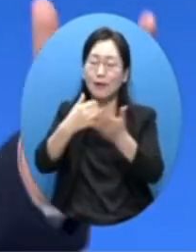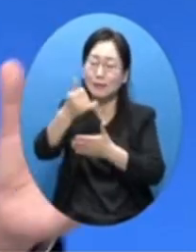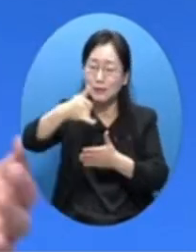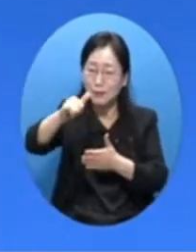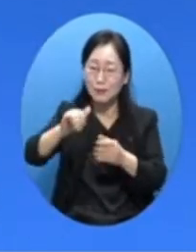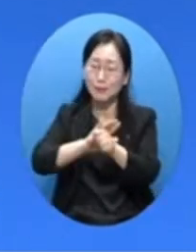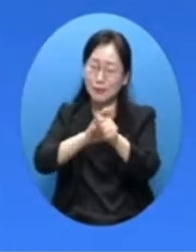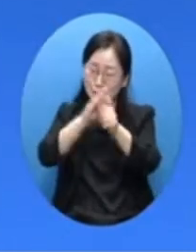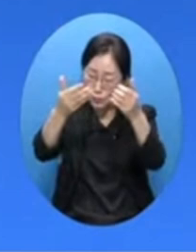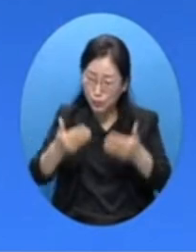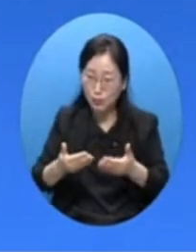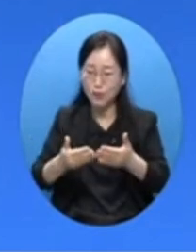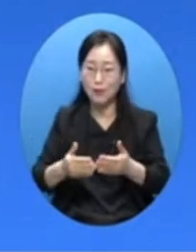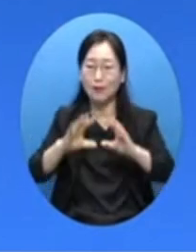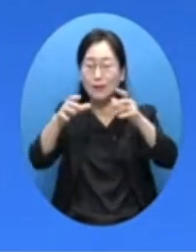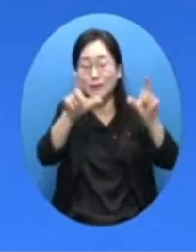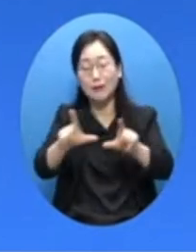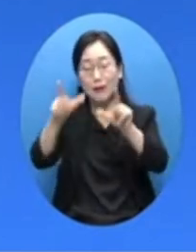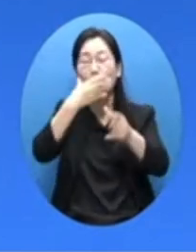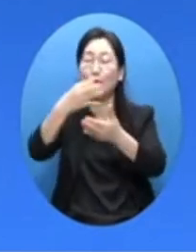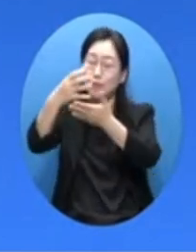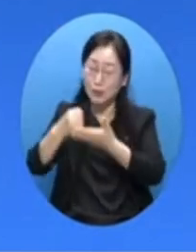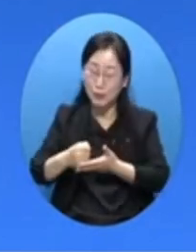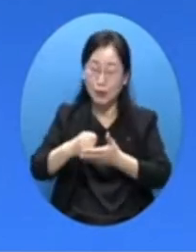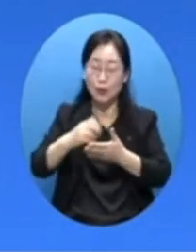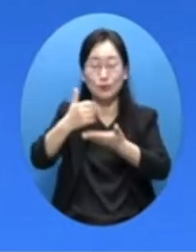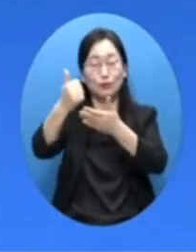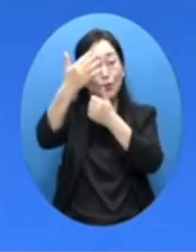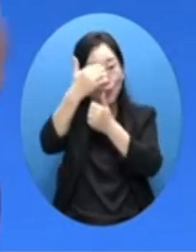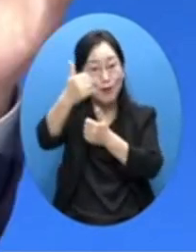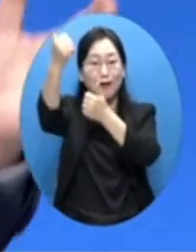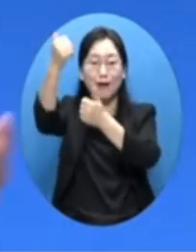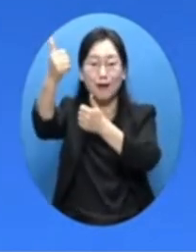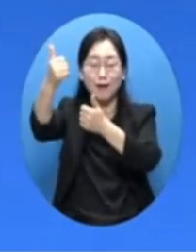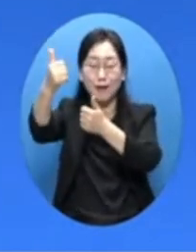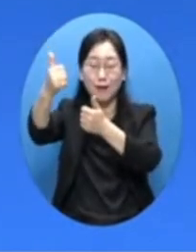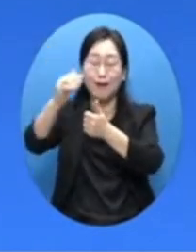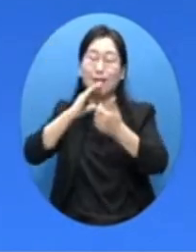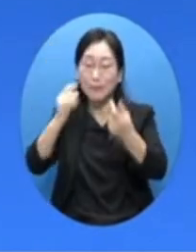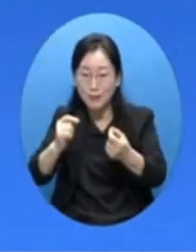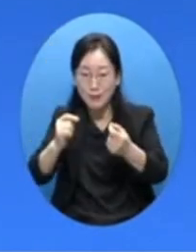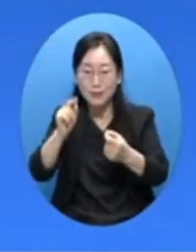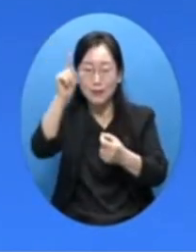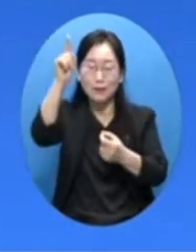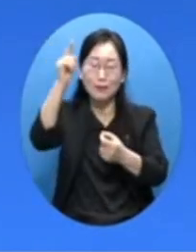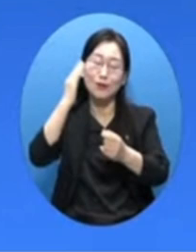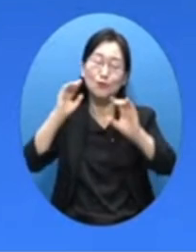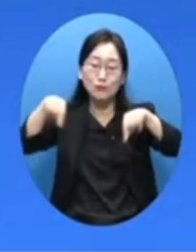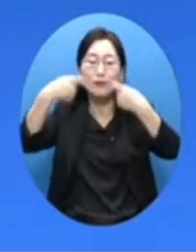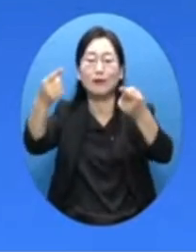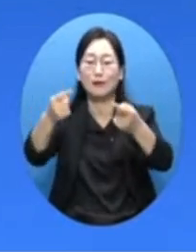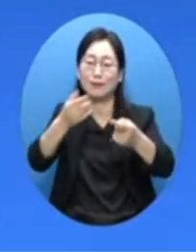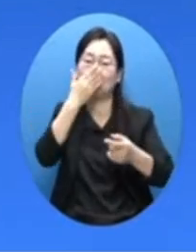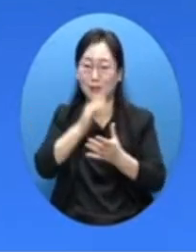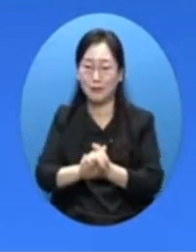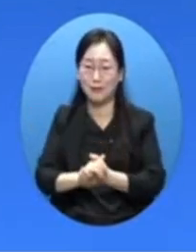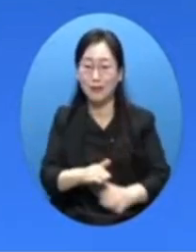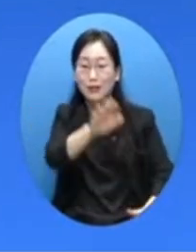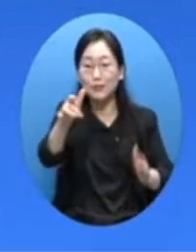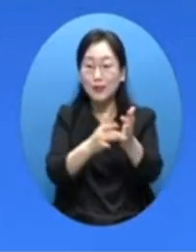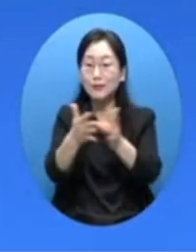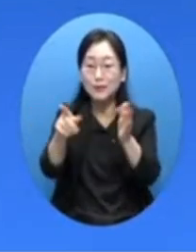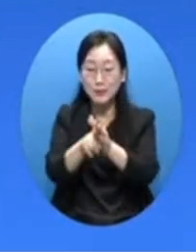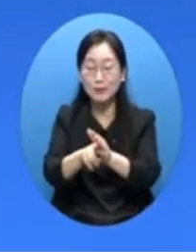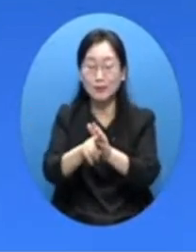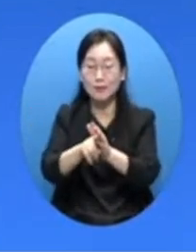사는 동안 복받은 인생으로 살다가 주님 오라 부르신 그때에 영원한 천국으로 가게 되는 것입니다. 그러므로 우리가 예수를 믿는